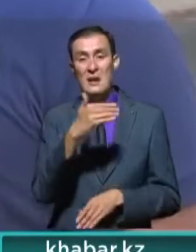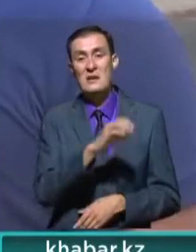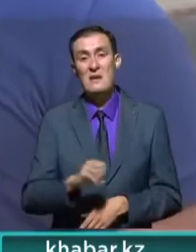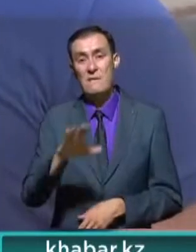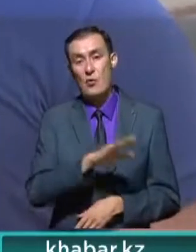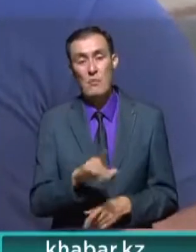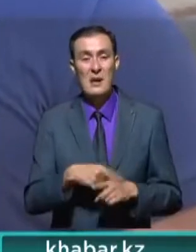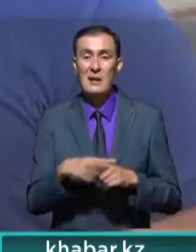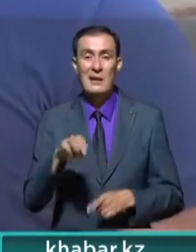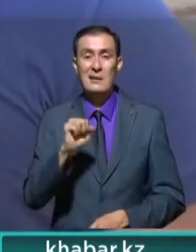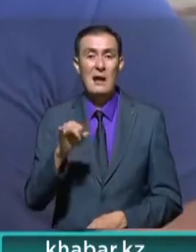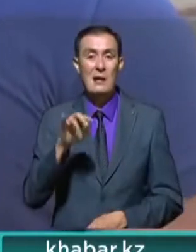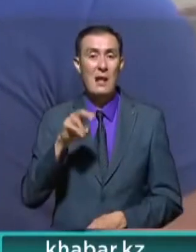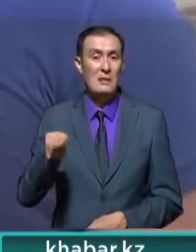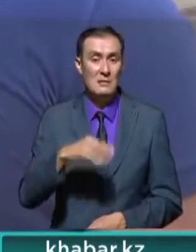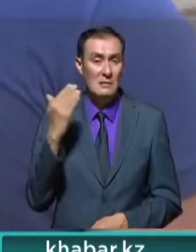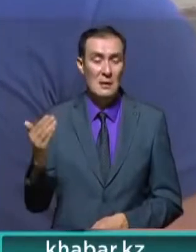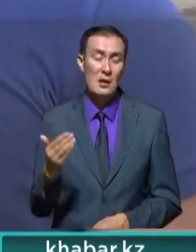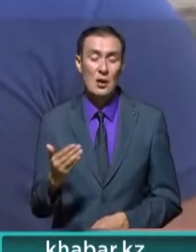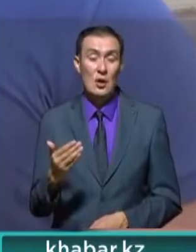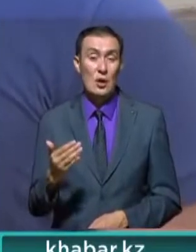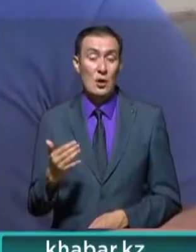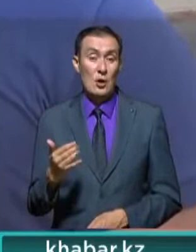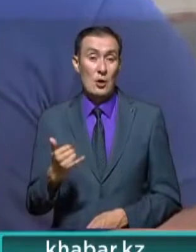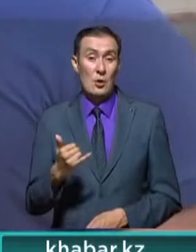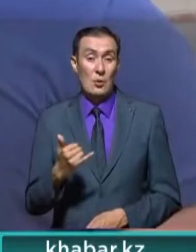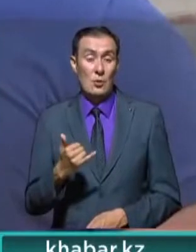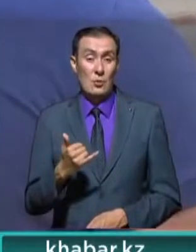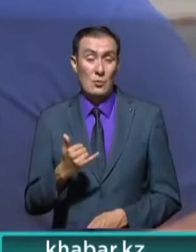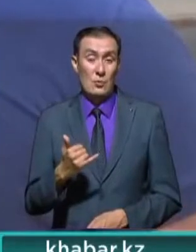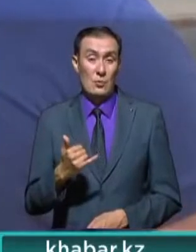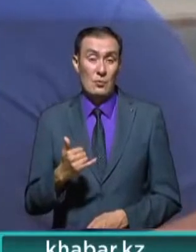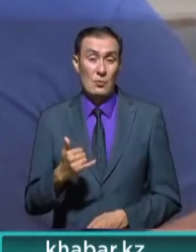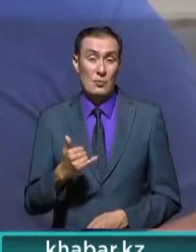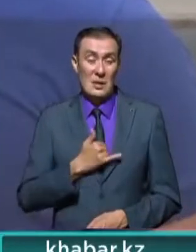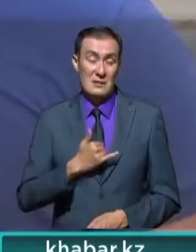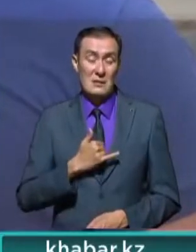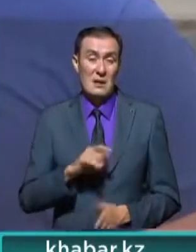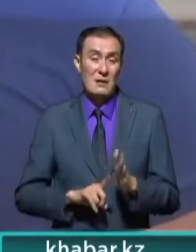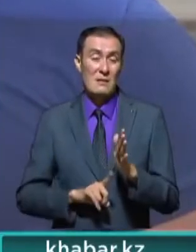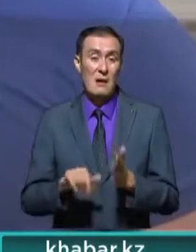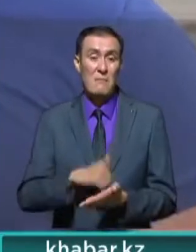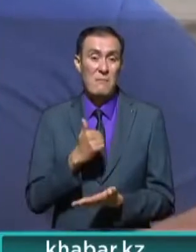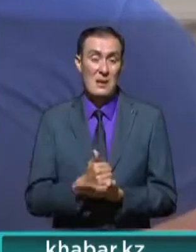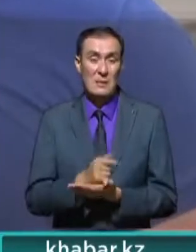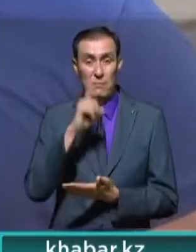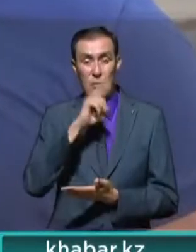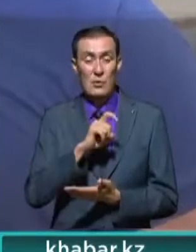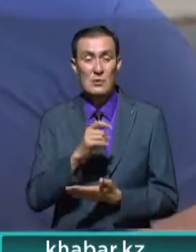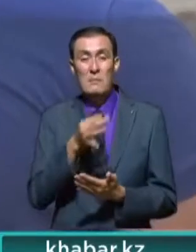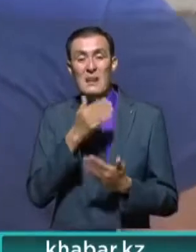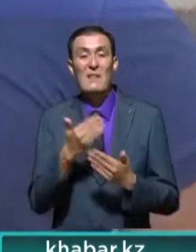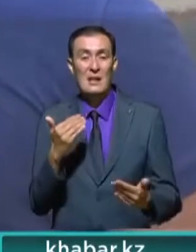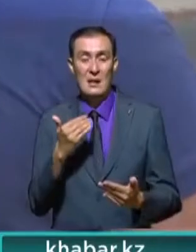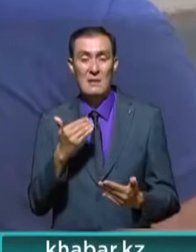же Таиланде, то дороги, база плохо обрабатывается, то есть нет предварительной